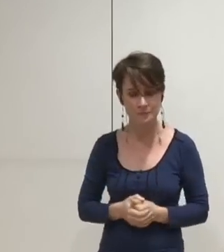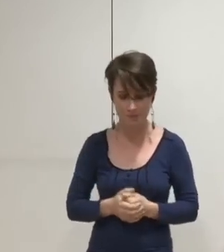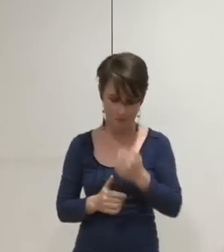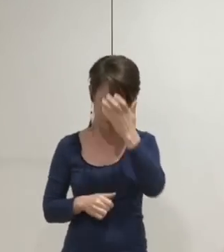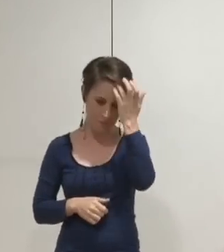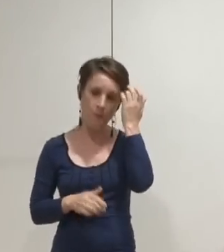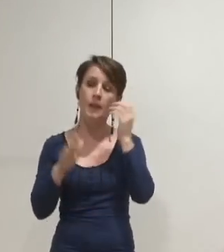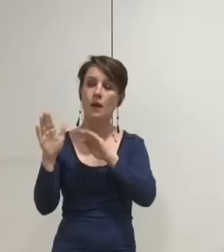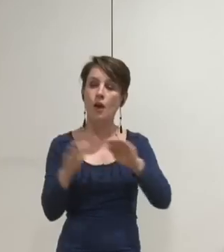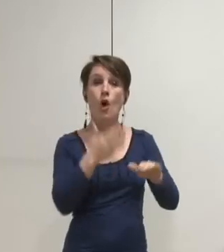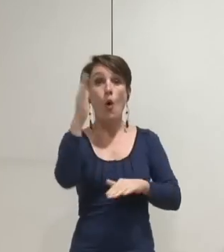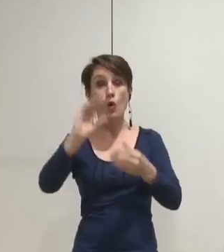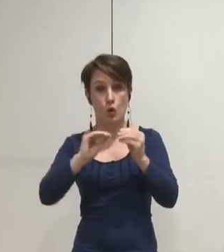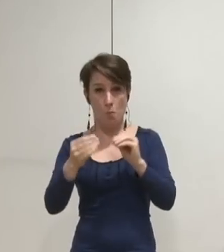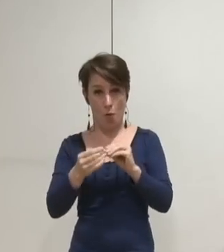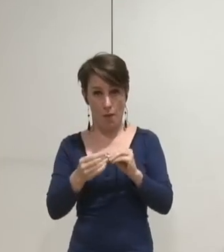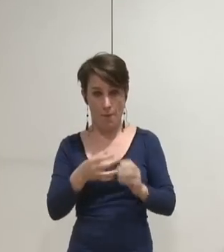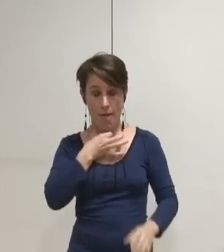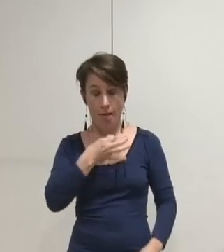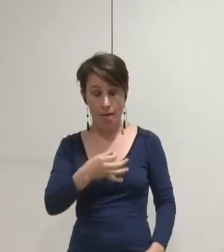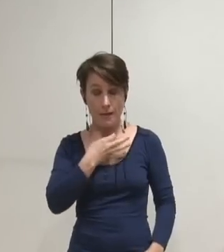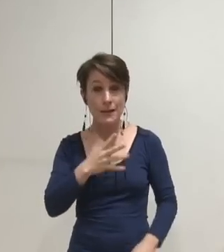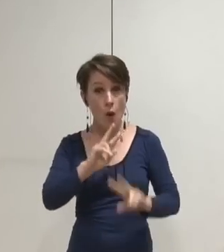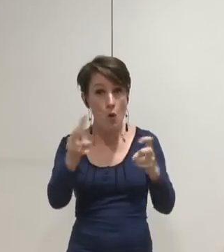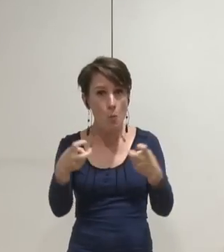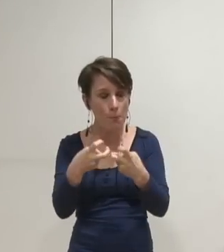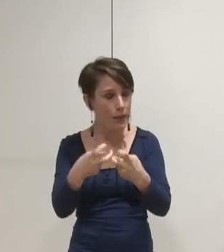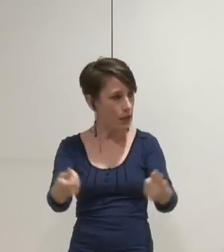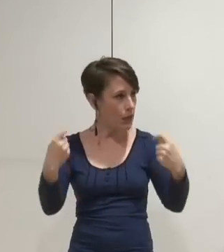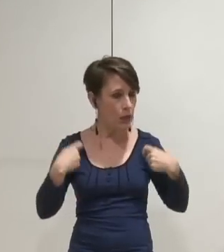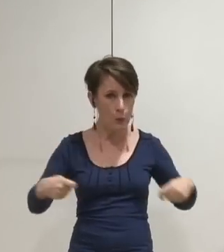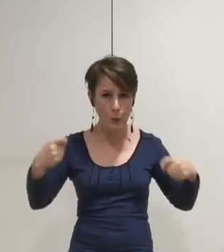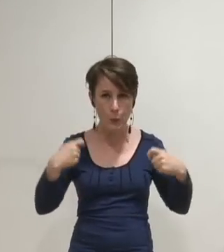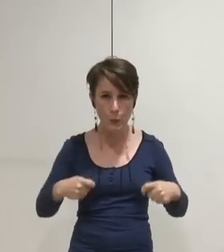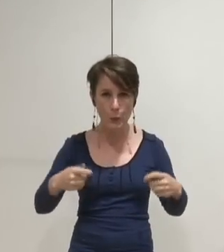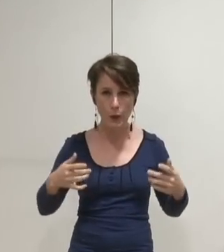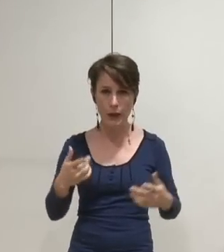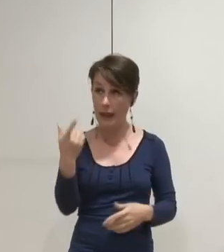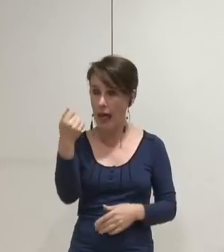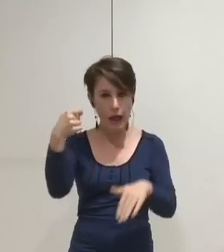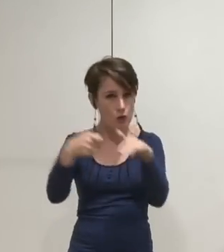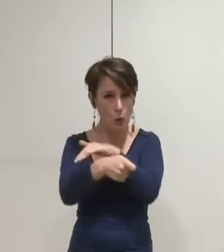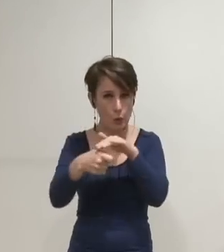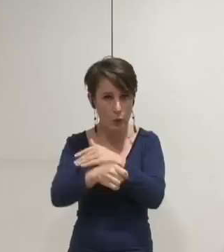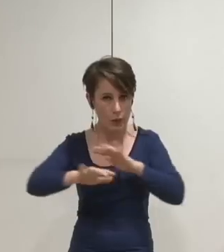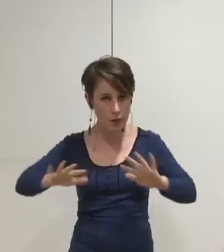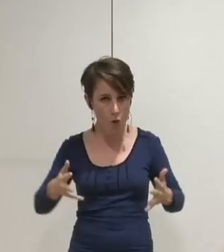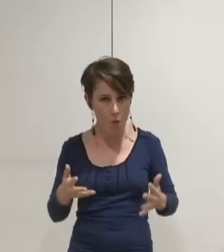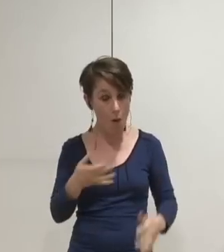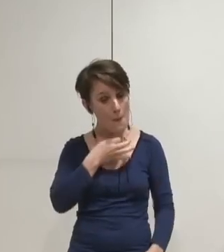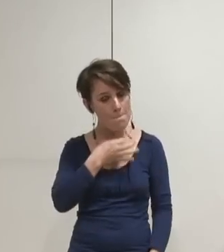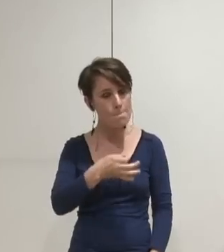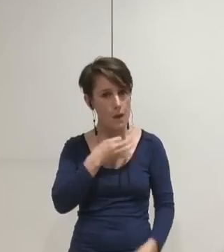problématique encore est le coût et la façon dont est est financé finalement cette journée des tuiles